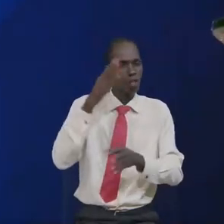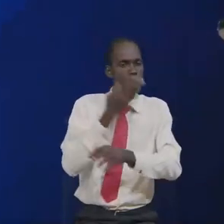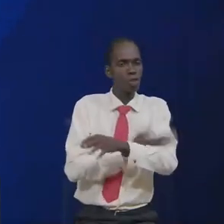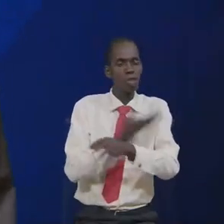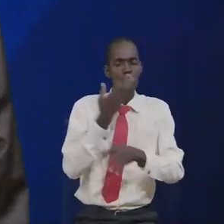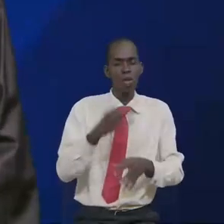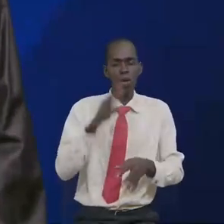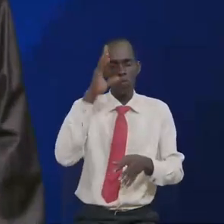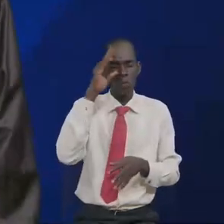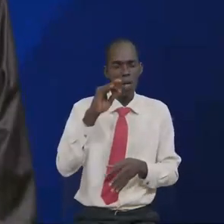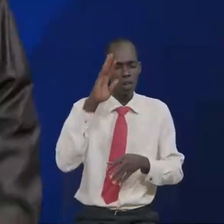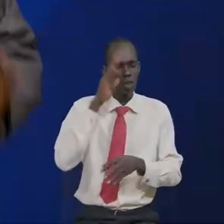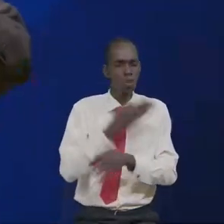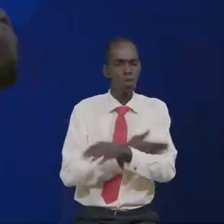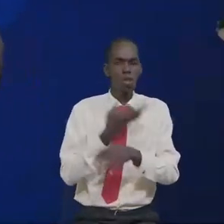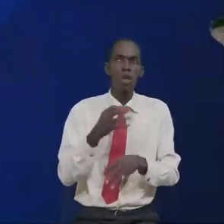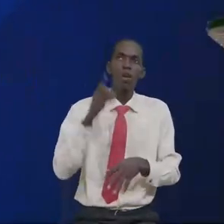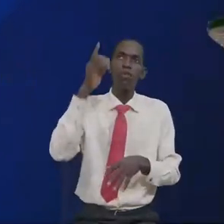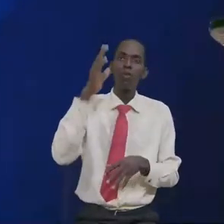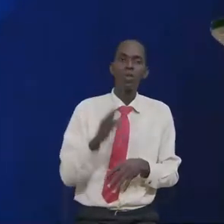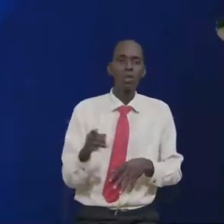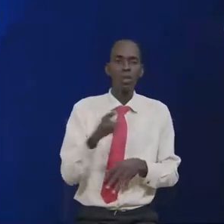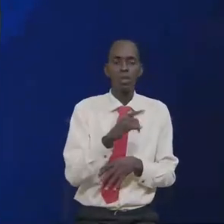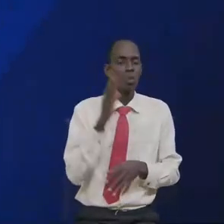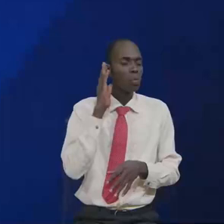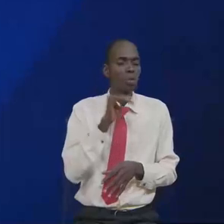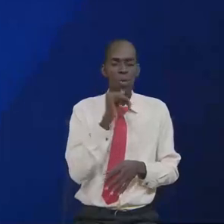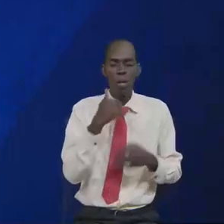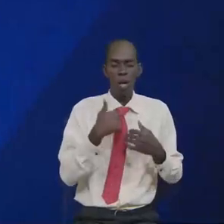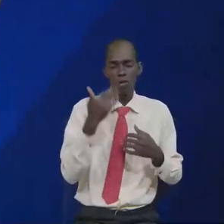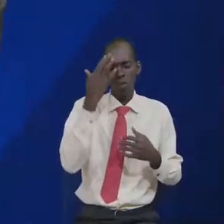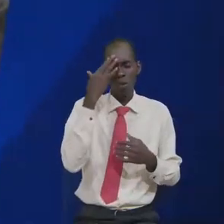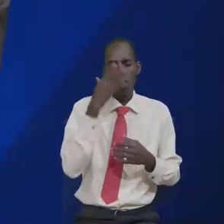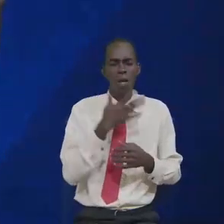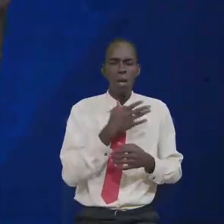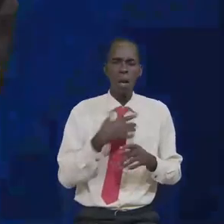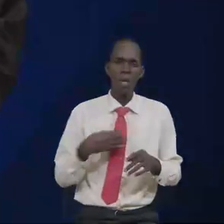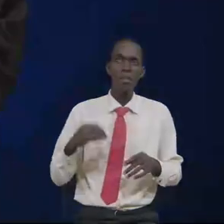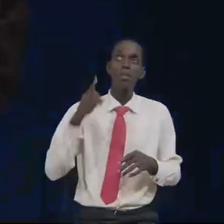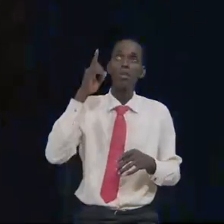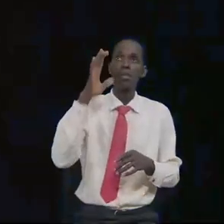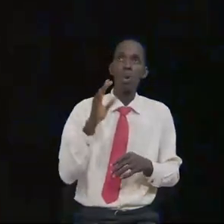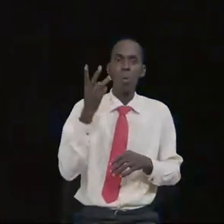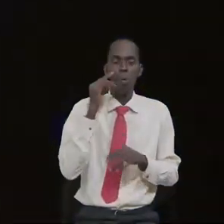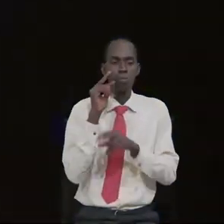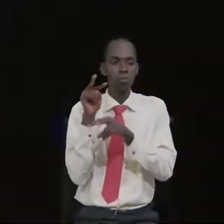le quatrième va venir. Il ne savait pas. Mais Dieu savait et Dieu les regardait. La seule